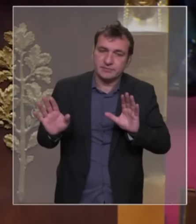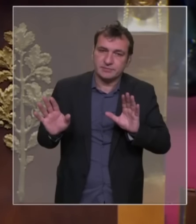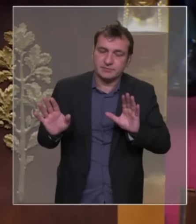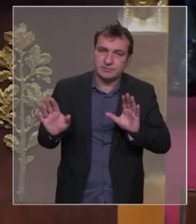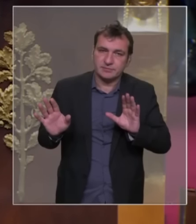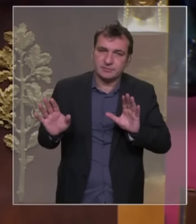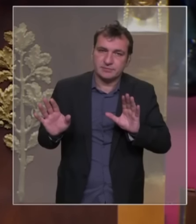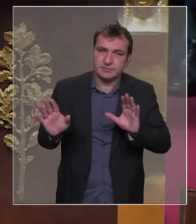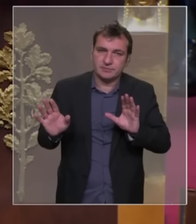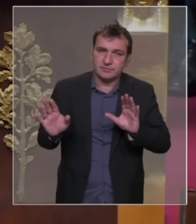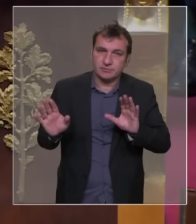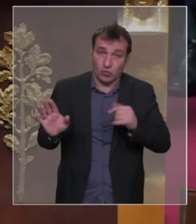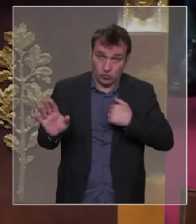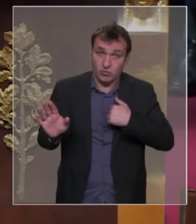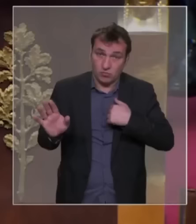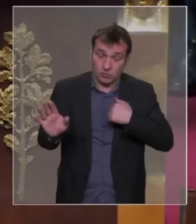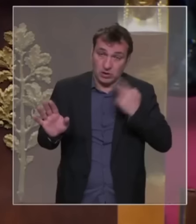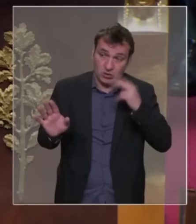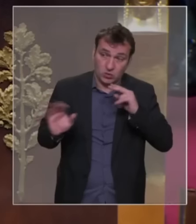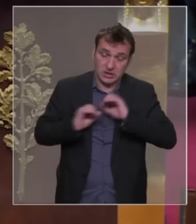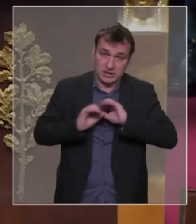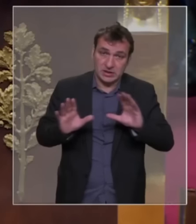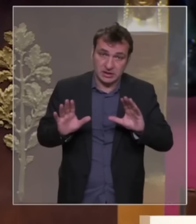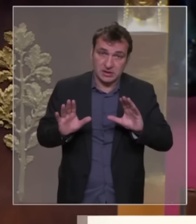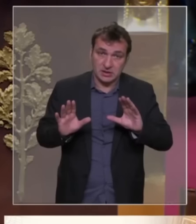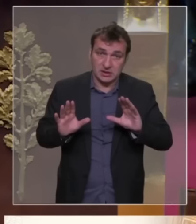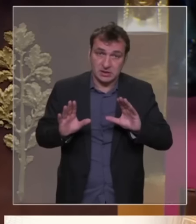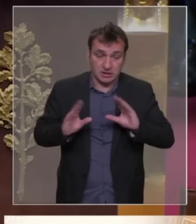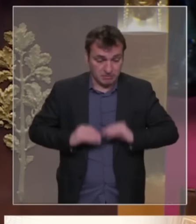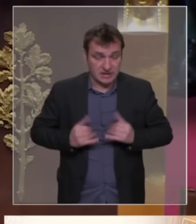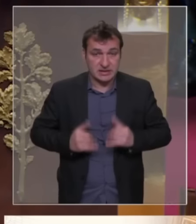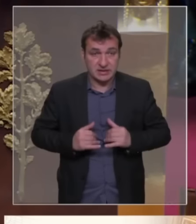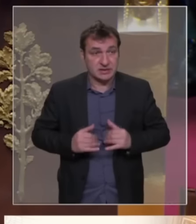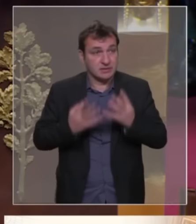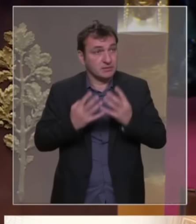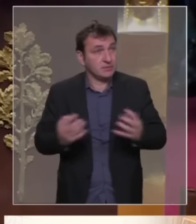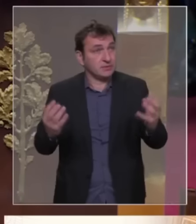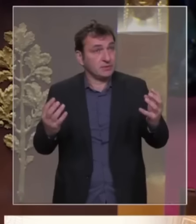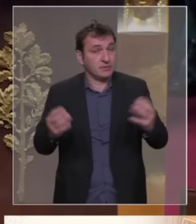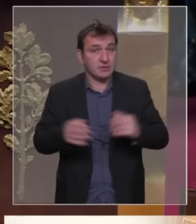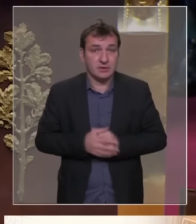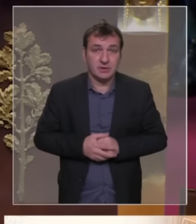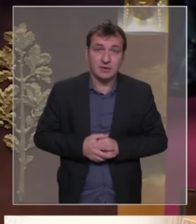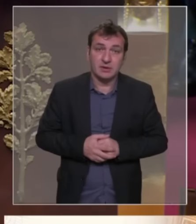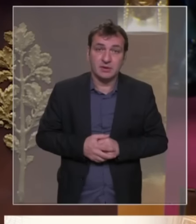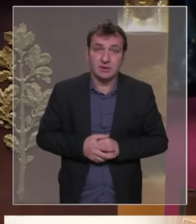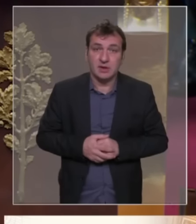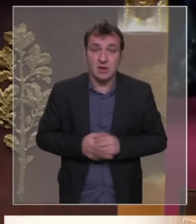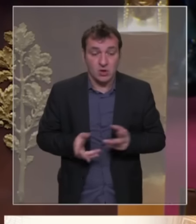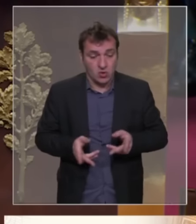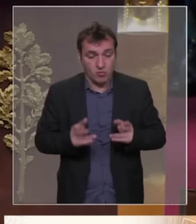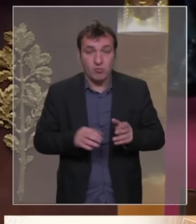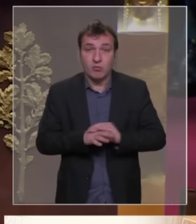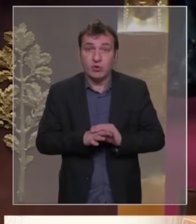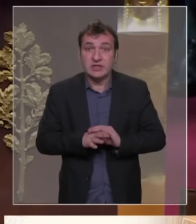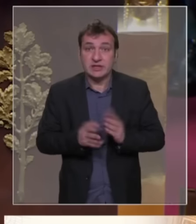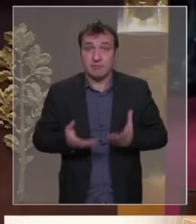prie de croire que c'est mon cas, à la place où je me trouve, devant vous, regardons bien avec lucidité le moment politique où nous